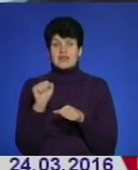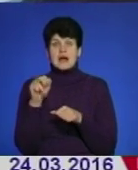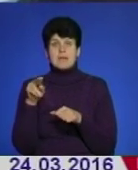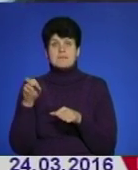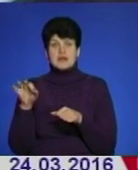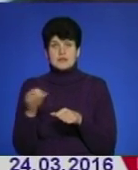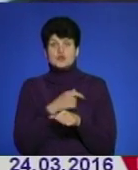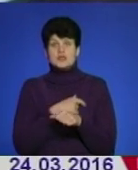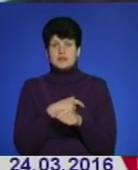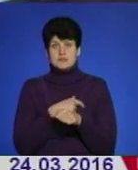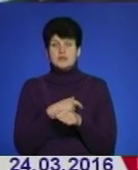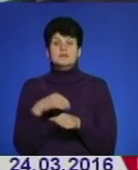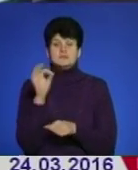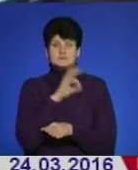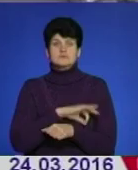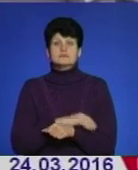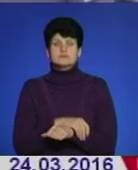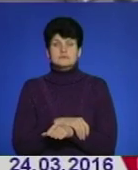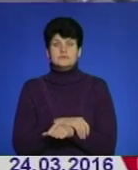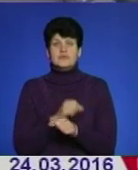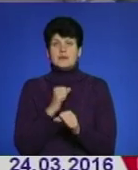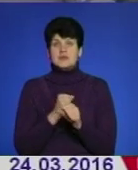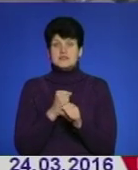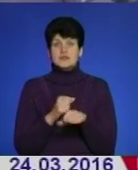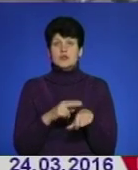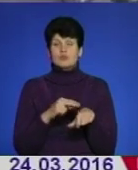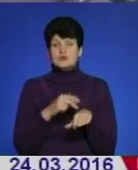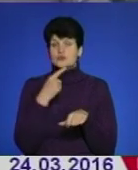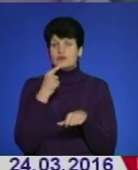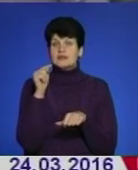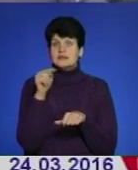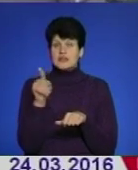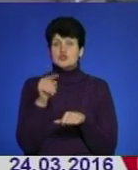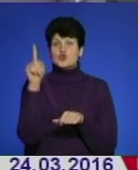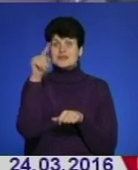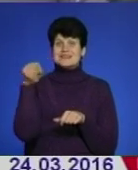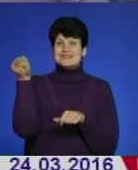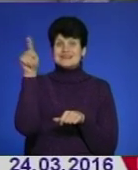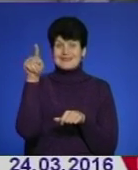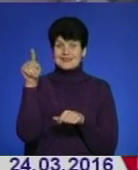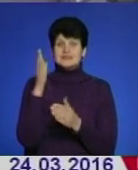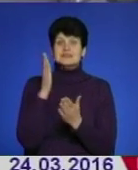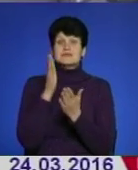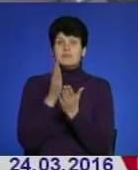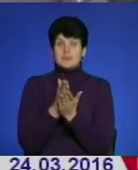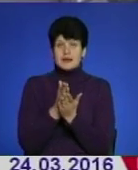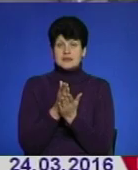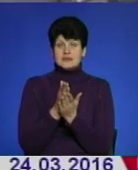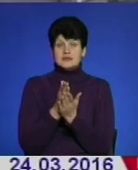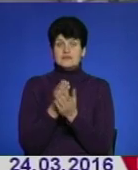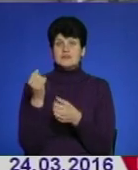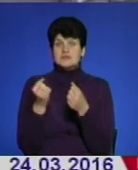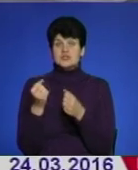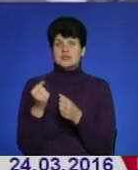з Борщівщини скористається. Працівники поліції мотивують тим, що знак спереді від машини